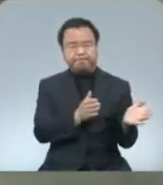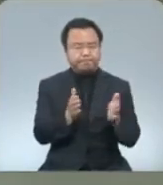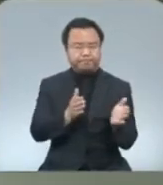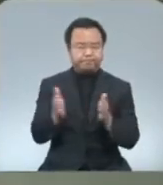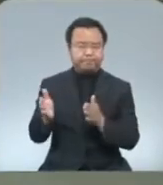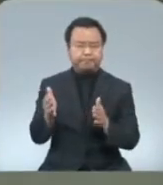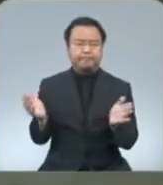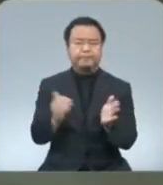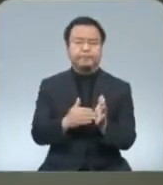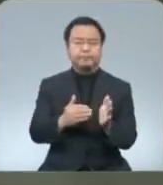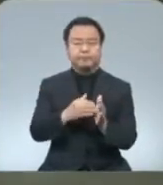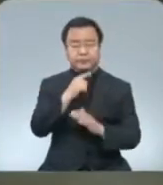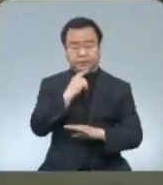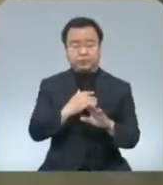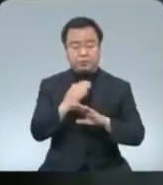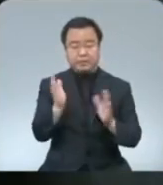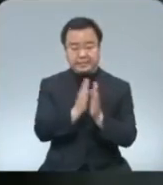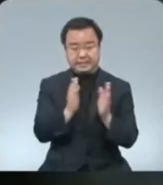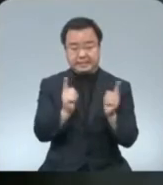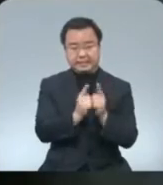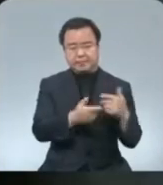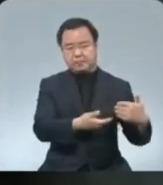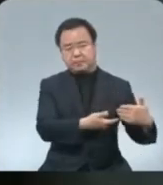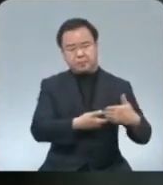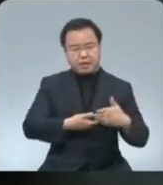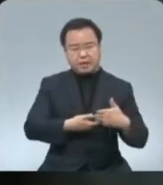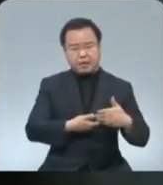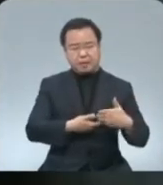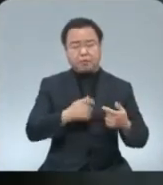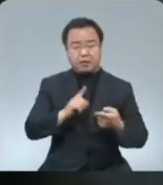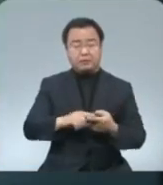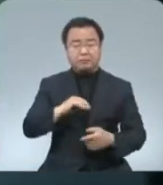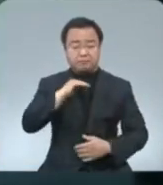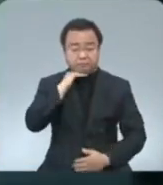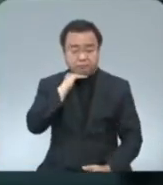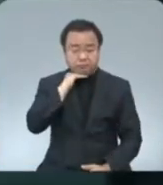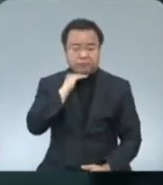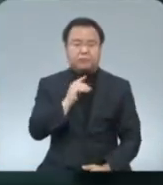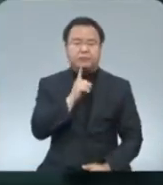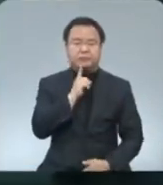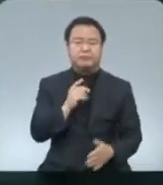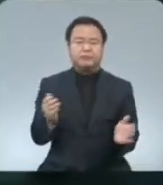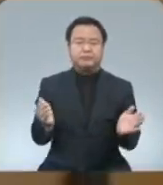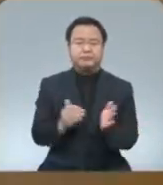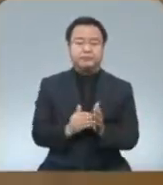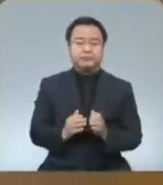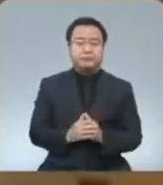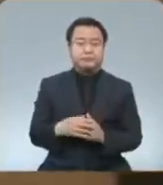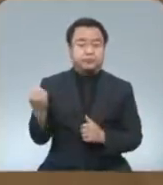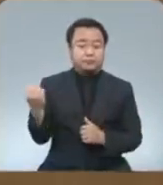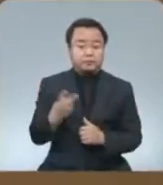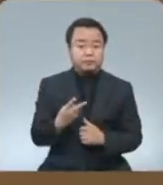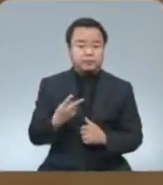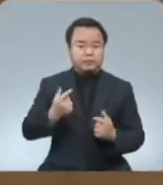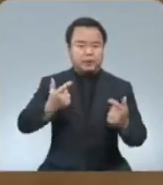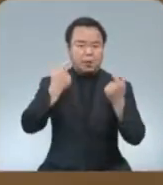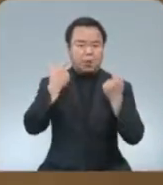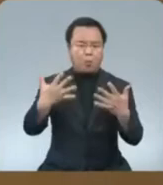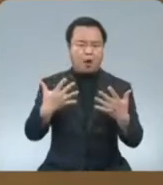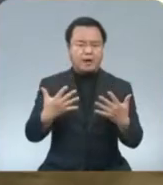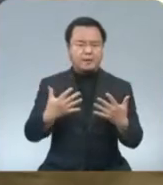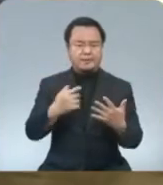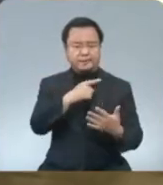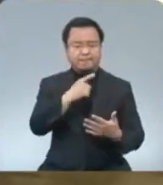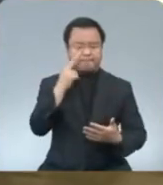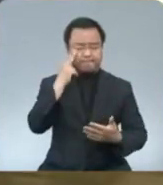стабильного контроля над ситуации на корейском полуострове тонким подтвердил приверженность вашингтона делу